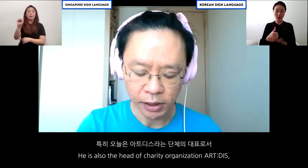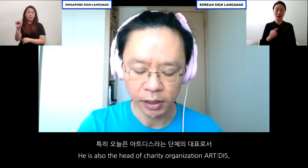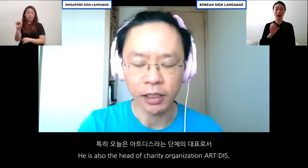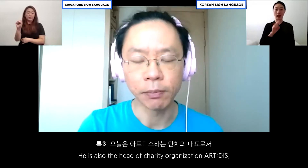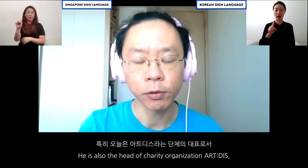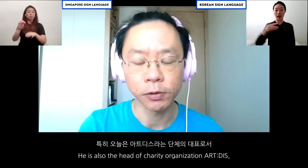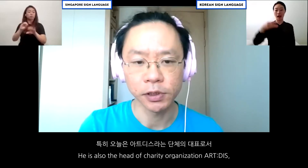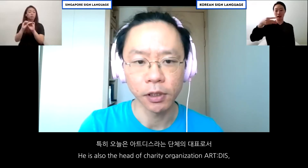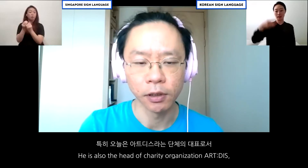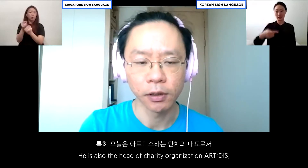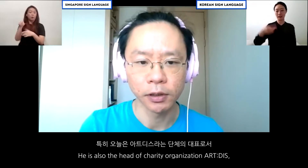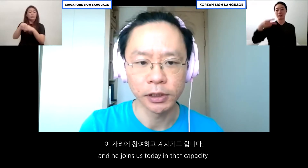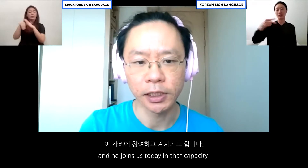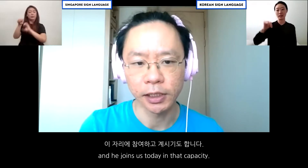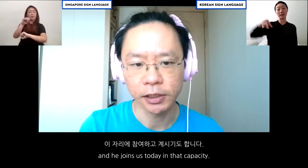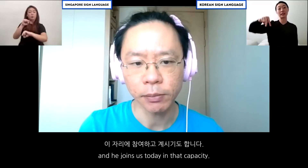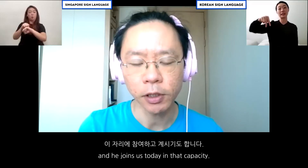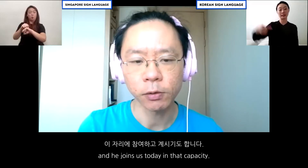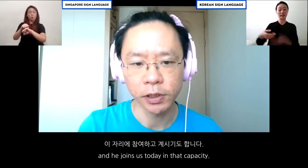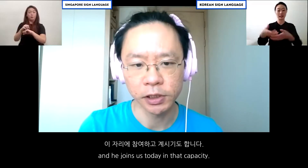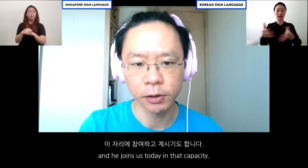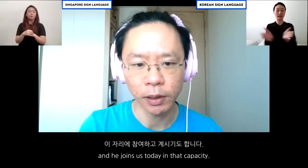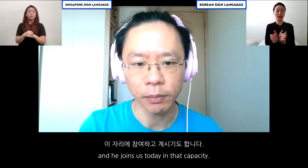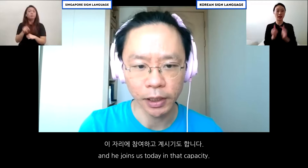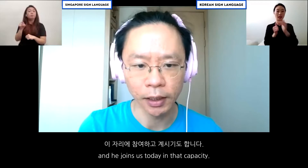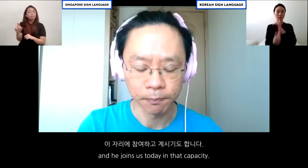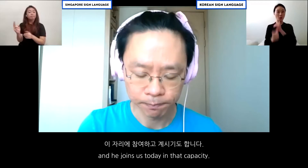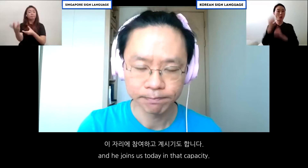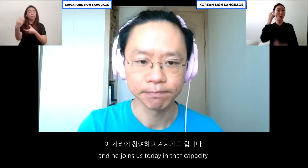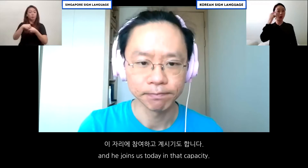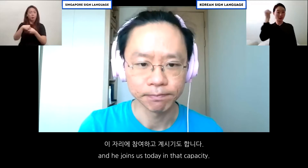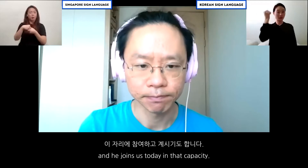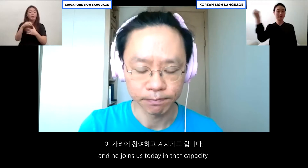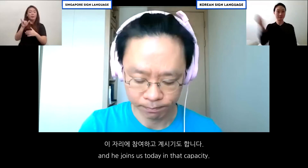아트디스라는 단체의 대표로서 이 자리에 참여하고 계시기도 합니다.